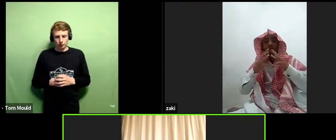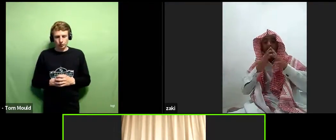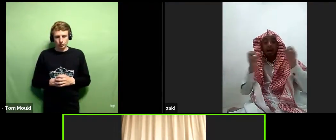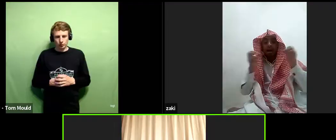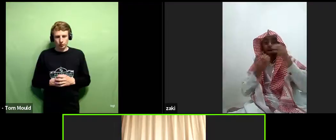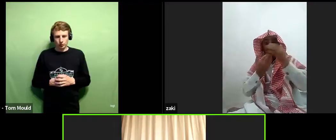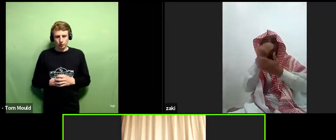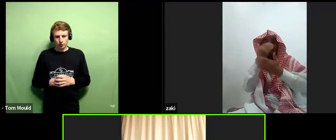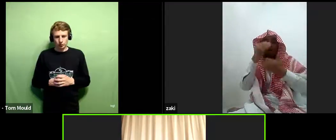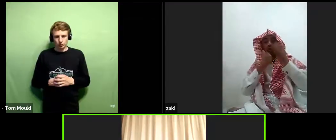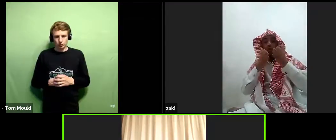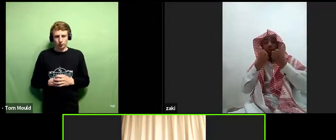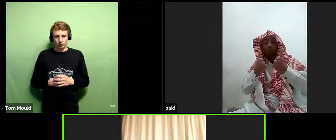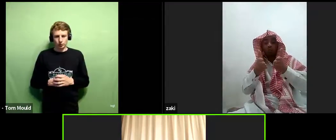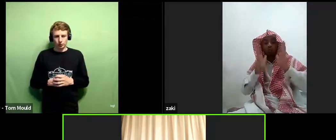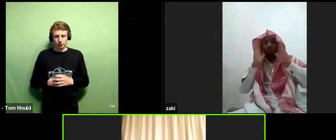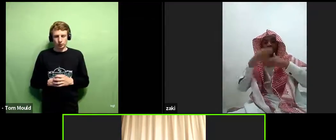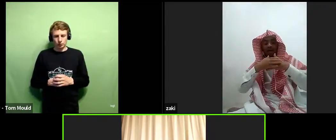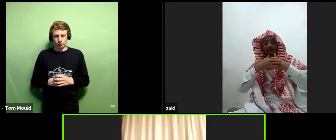للصلاة.